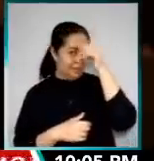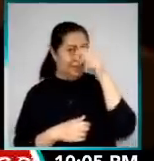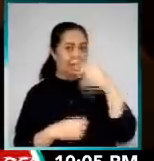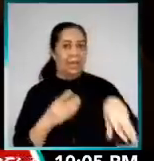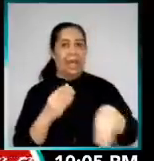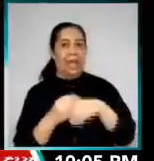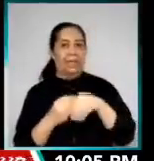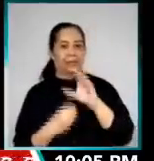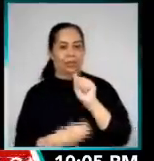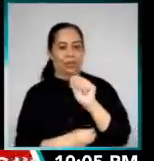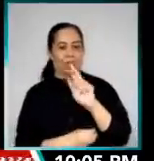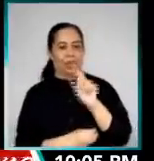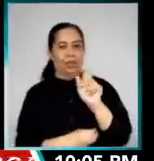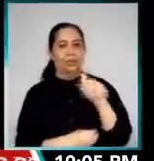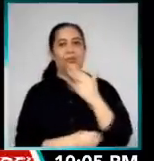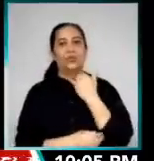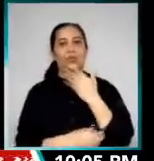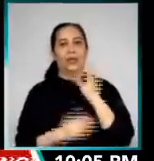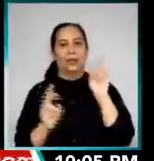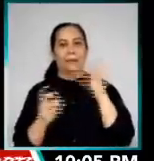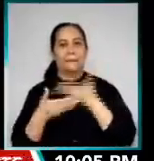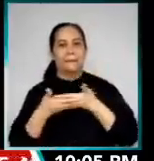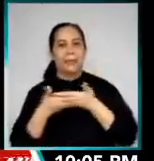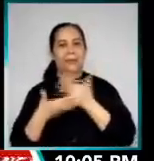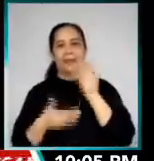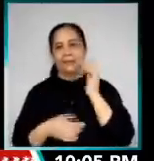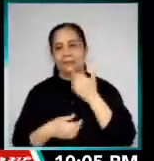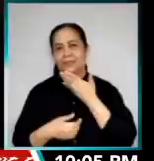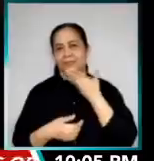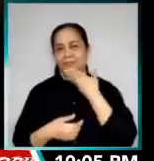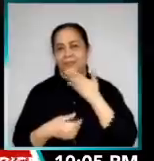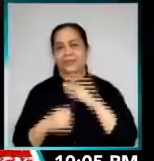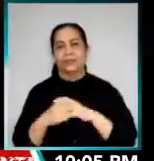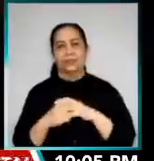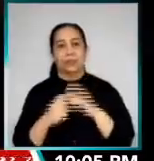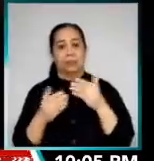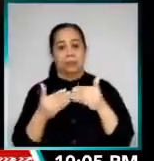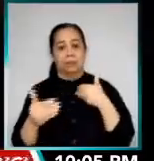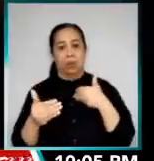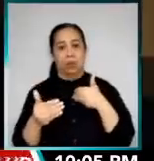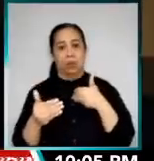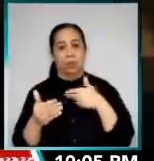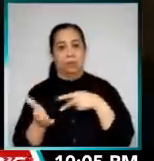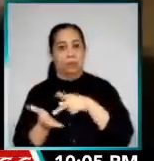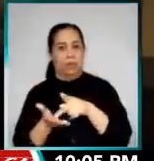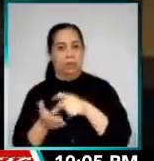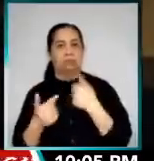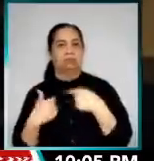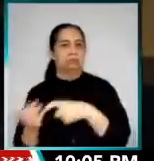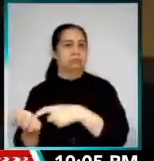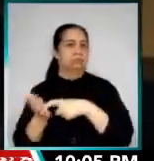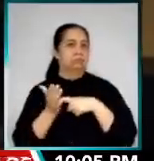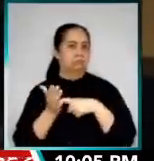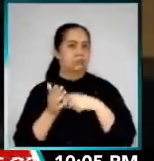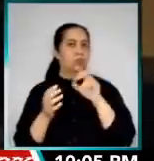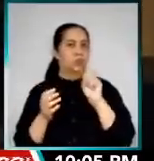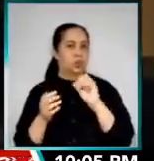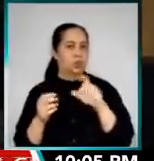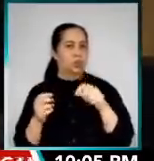baby. At bago magkabayaran, may mga itinatakda ring kondisyon. Kaya sa ganitong